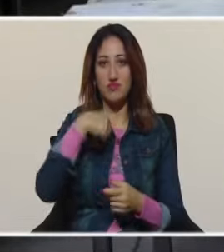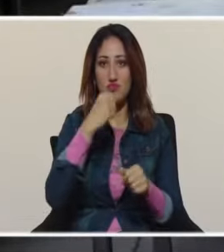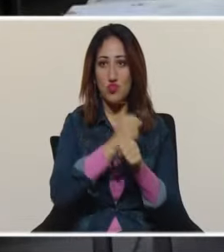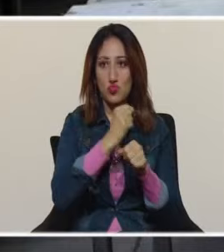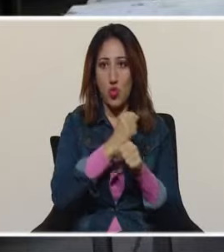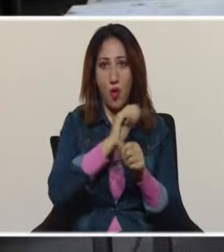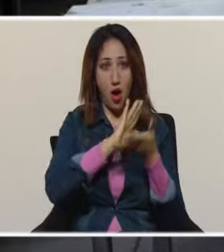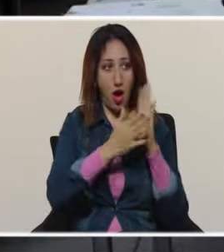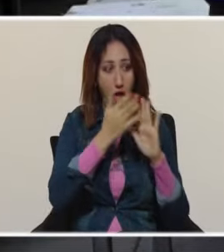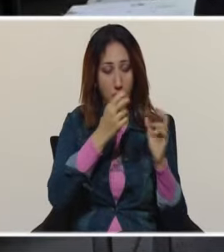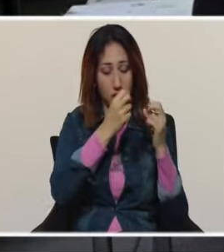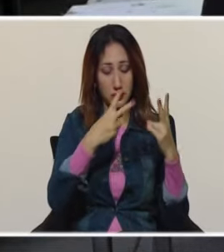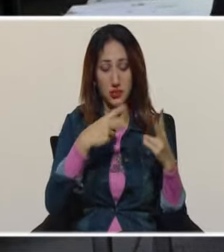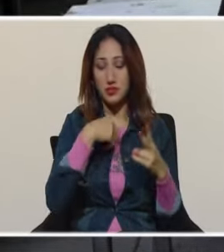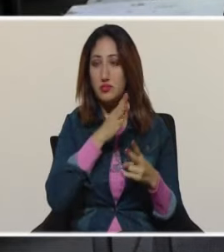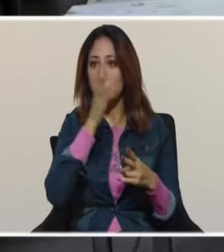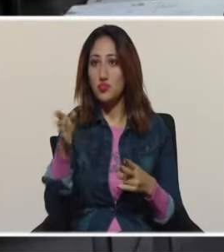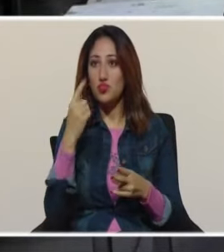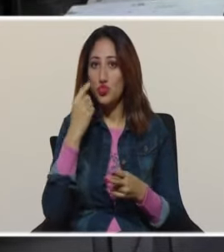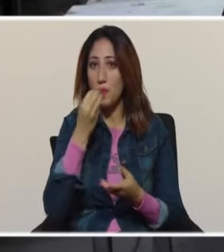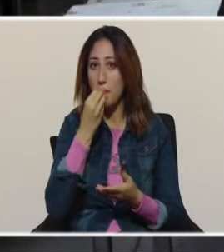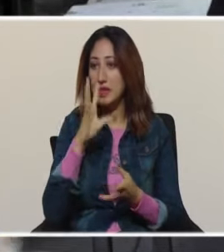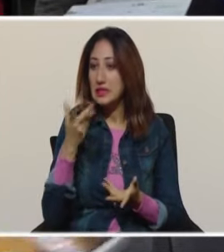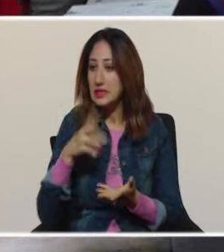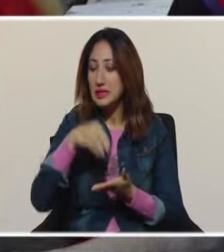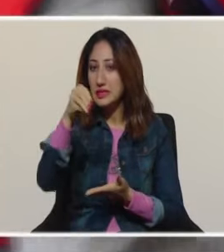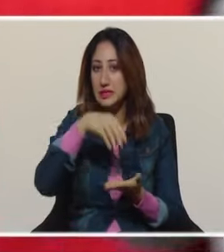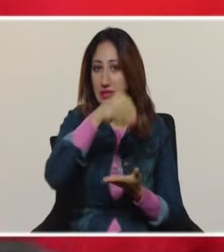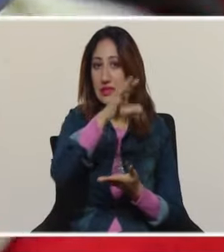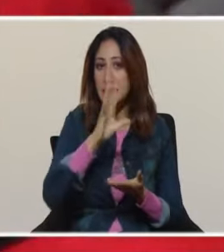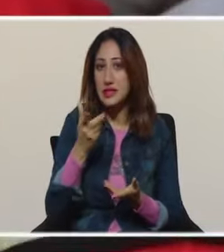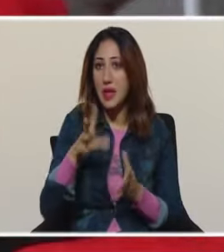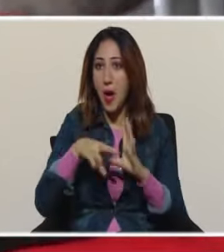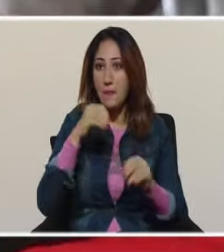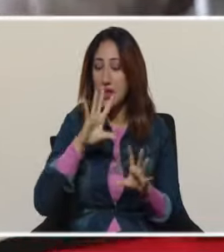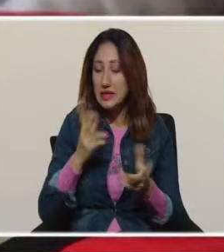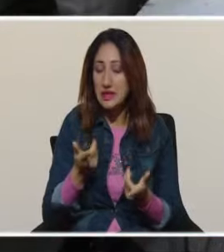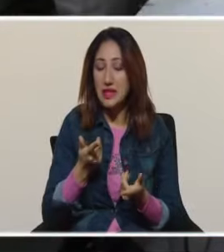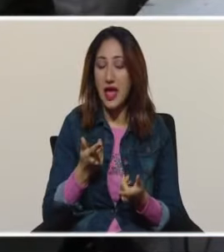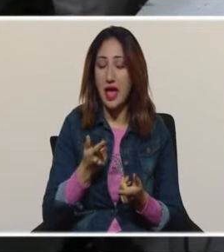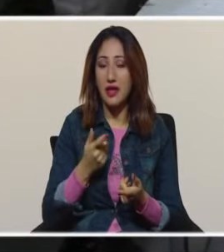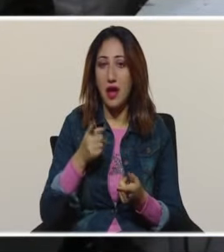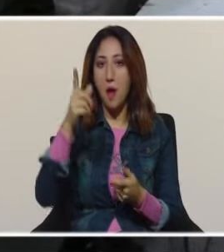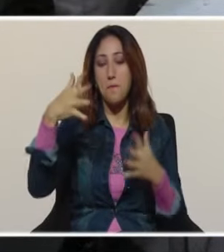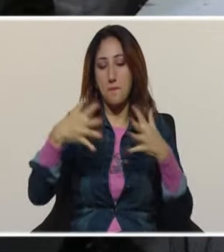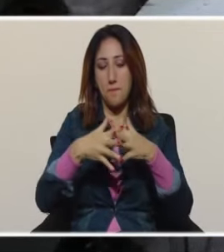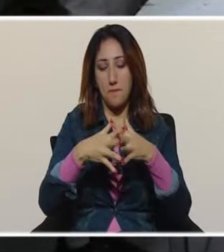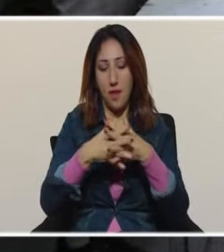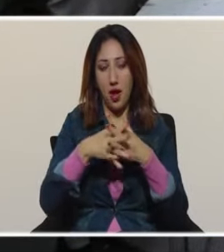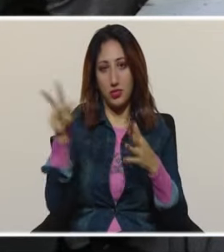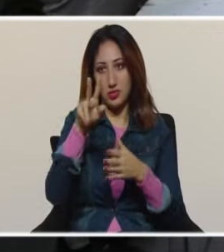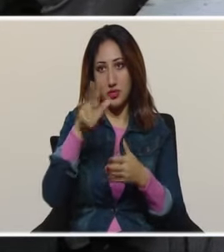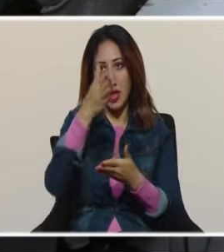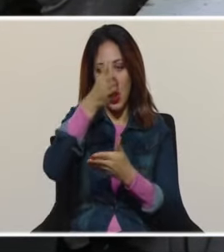لها، وبدات اشوف ازاي هي بتوزع الاكل والحاجات اللي هي بتجيلها كلها. فبدانا نشترك مع بعض